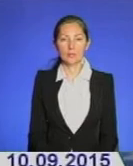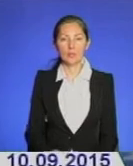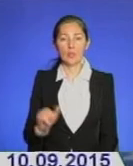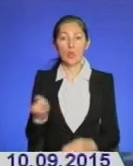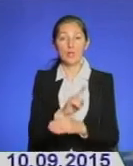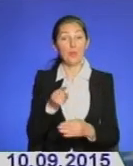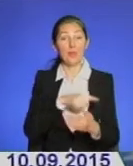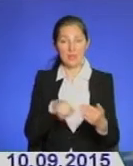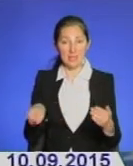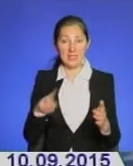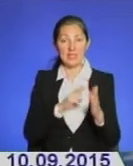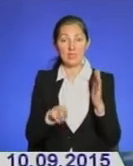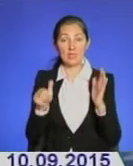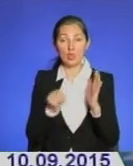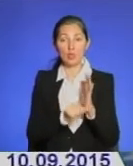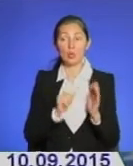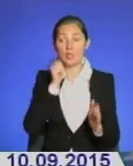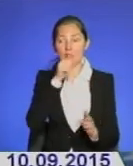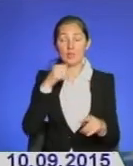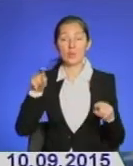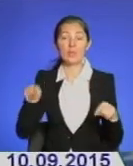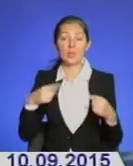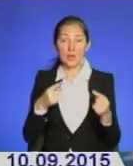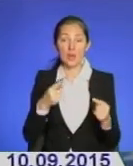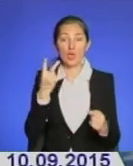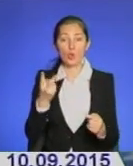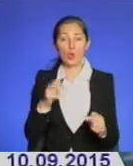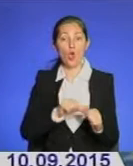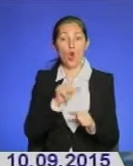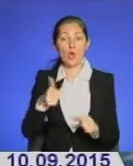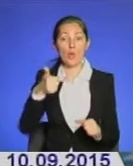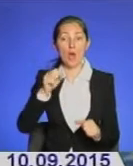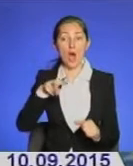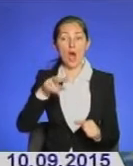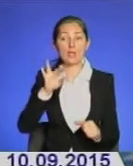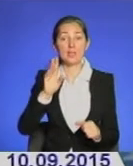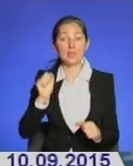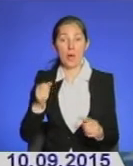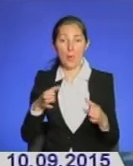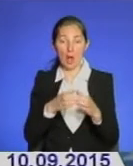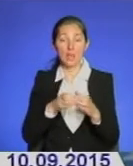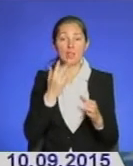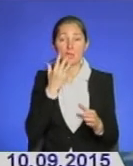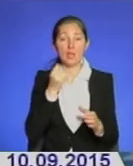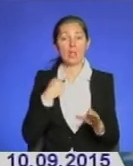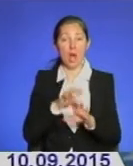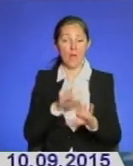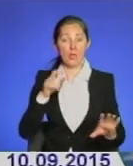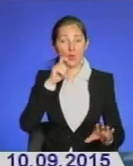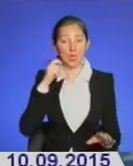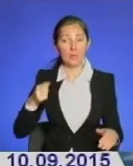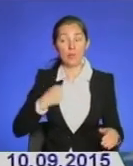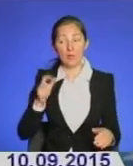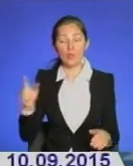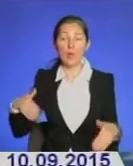У Тернополі відзначили 76-ту річницю заснування 2-ї окремої Галицької бригади Національної гвардії України. Військових привітали керівники